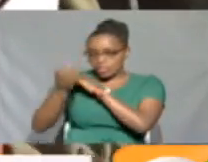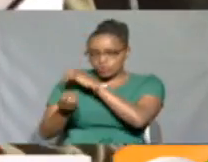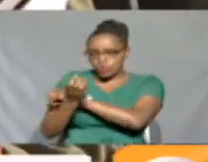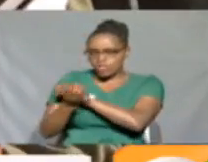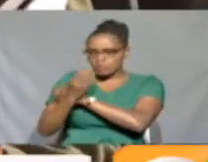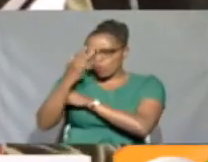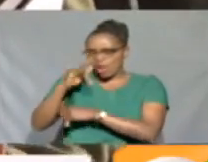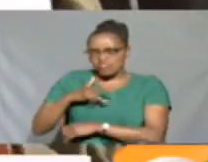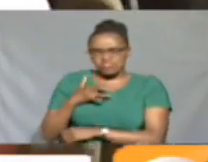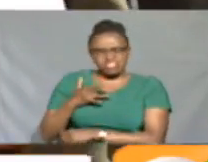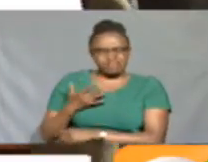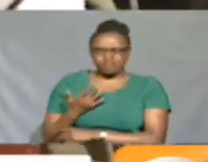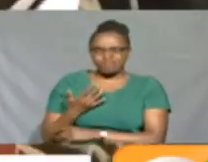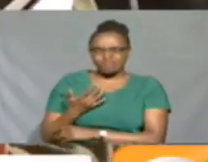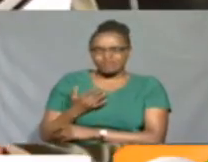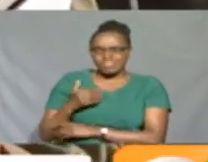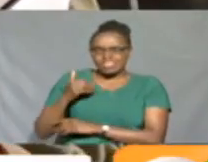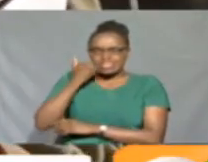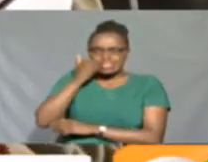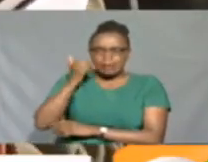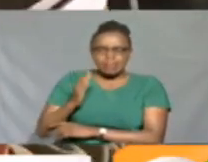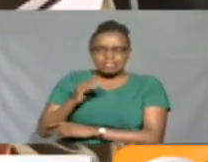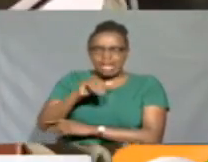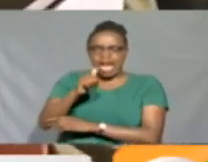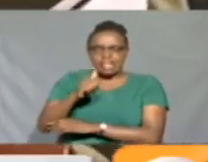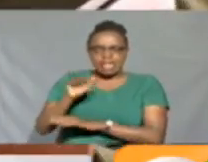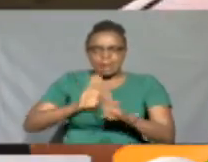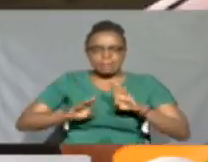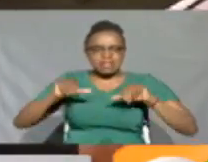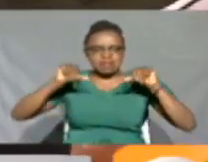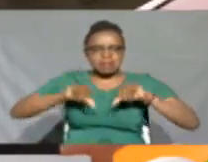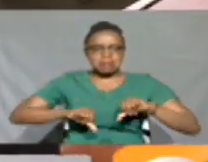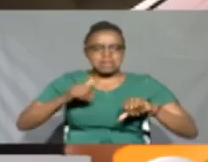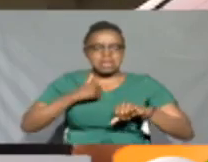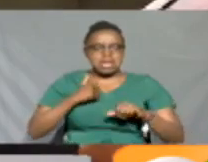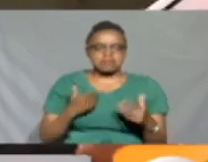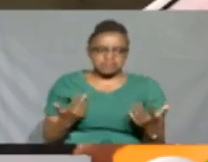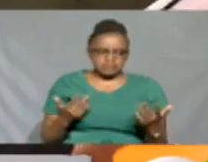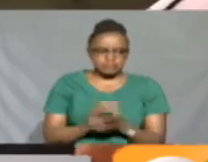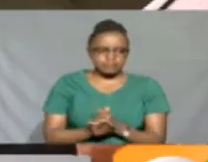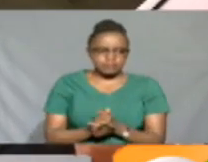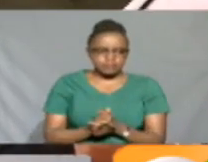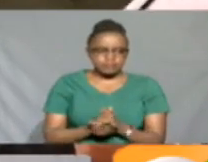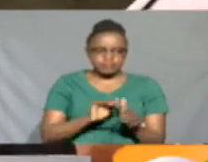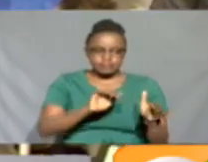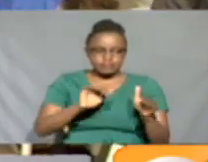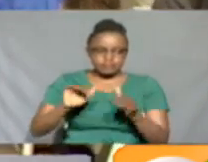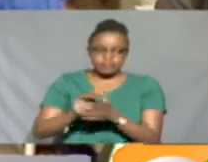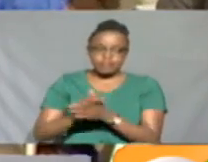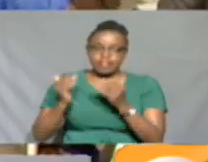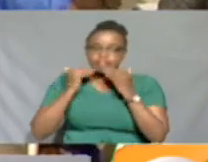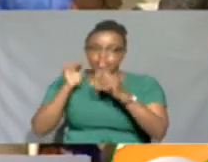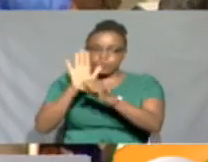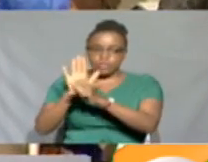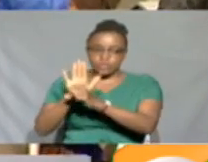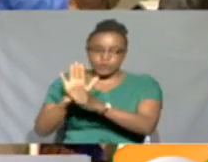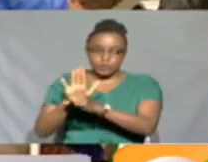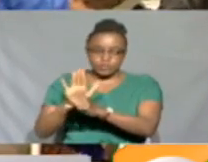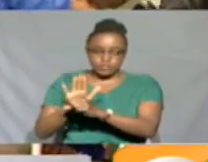kwa nini anahisi kuwa kuna wagonjwa ambao pia wana tabia mbaya. Mureithi. Asante sana.